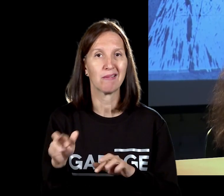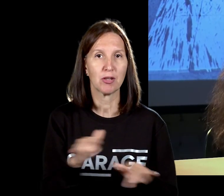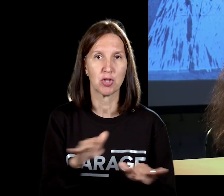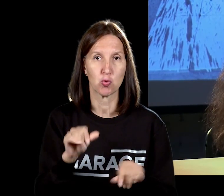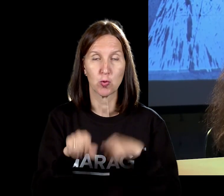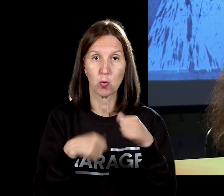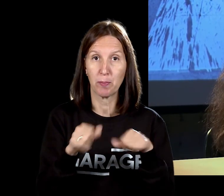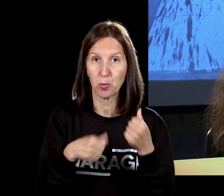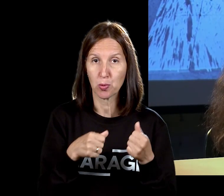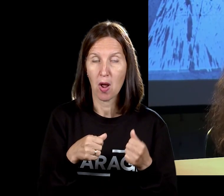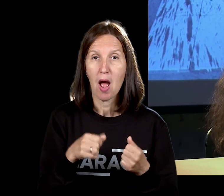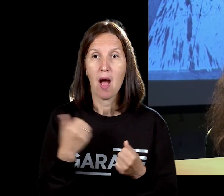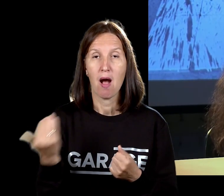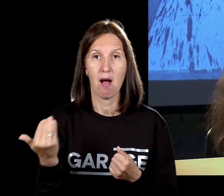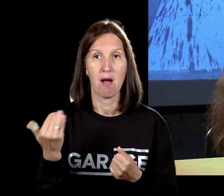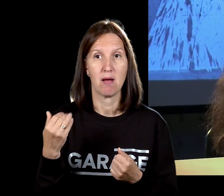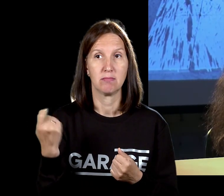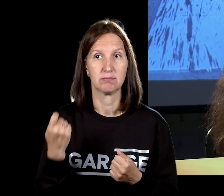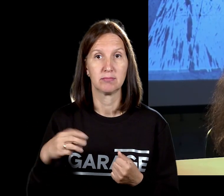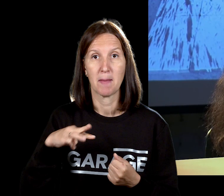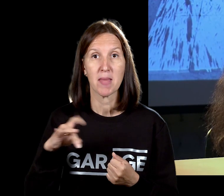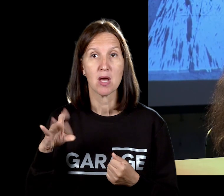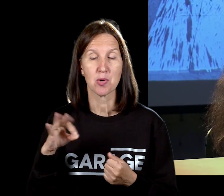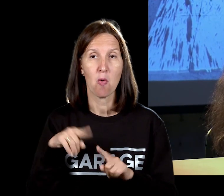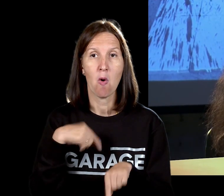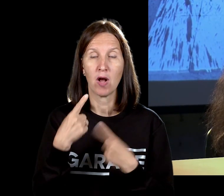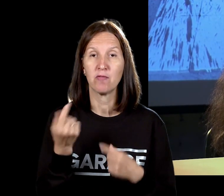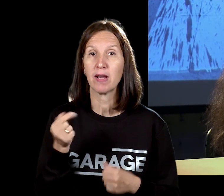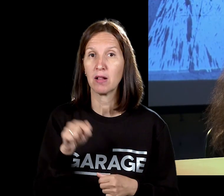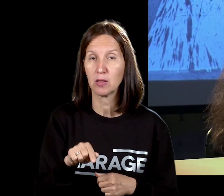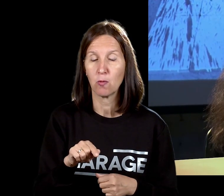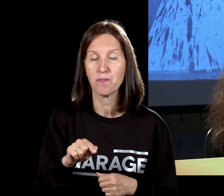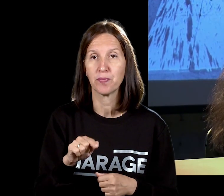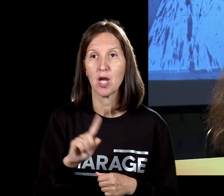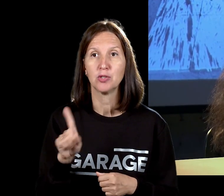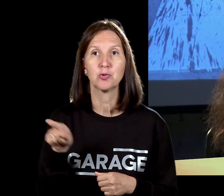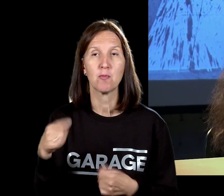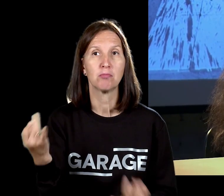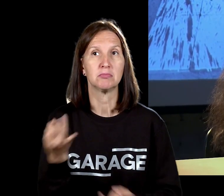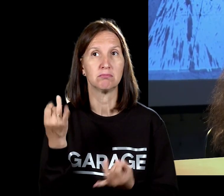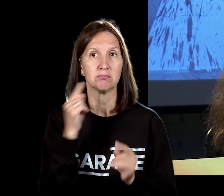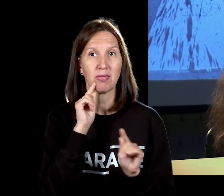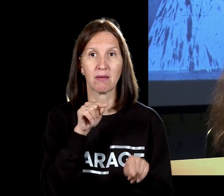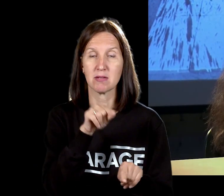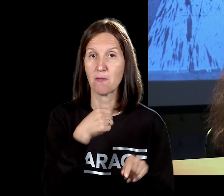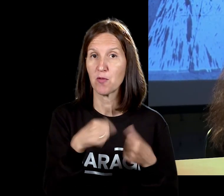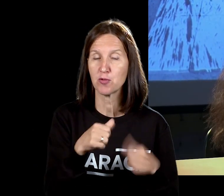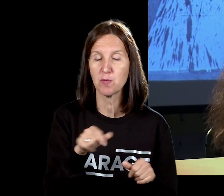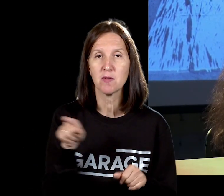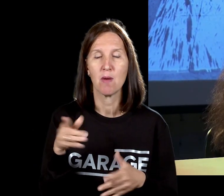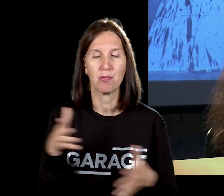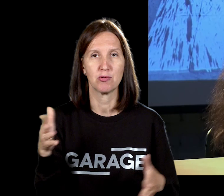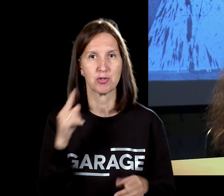движением. А Миро, как ни странно, говорил о том, что то, что его интересует в живописи, это прежде всего